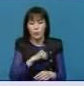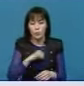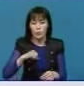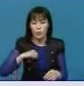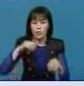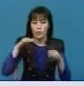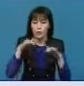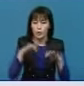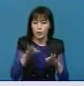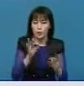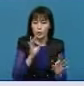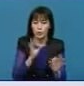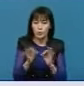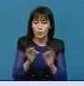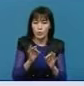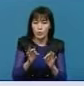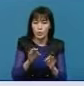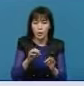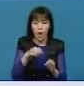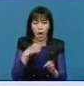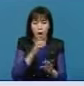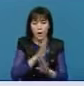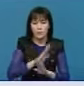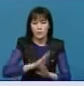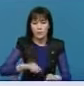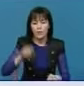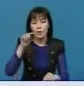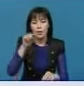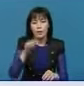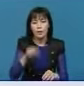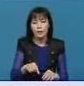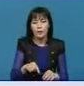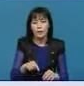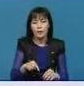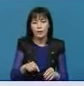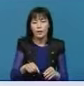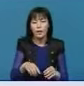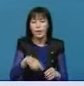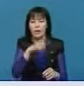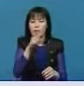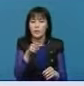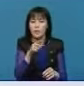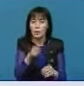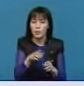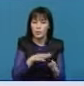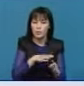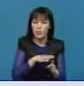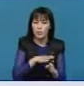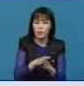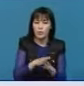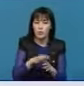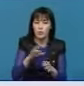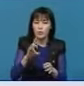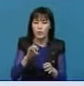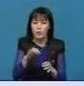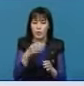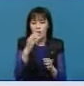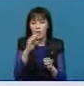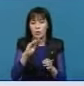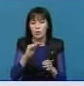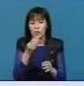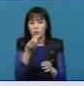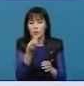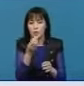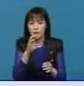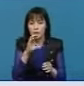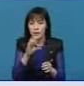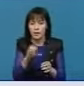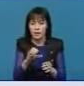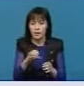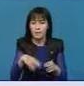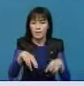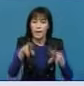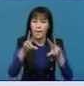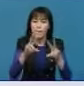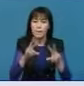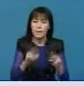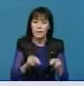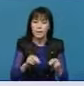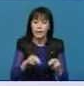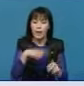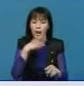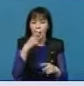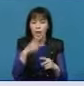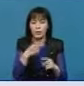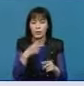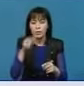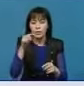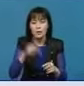шешкені дұрыс деп араласпайды да. Бұл туралы арнайы сауалнама жүргізген Нұр Бағдар жауапкершілігі шектеулі серіктестігінің мамандары мәлімдеп